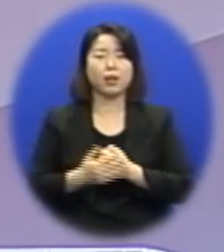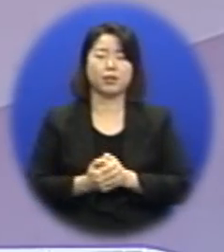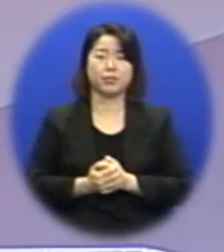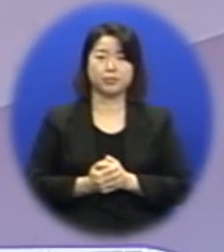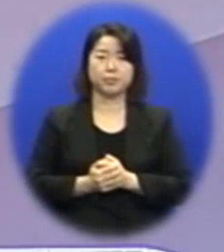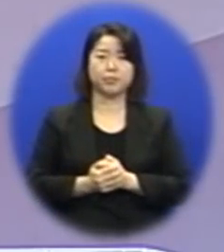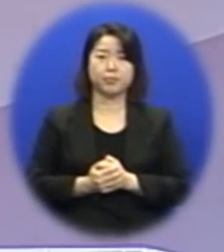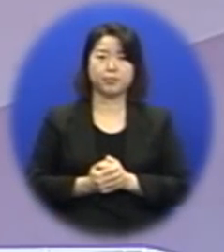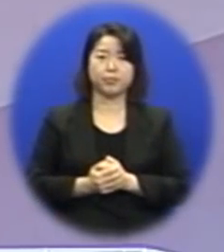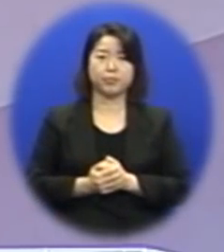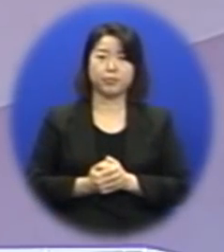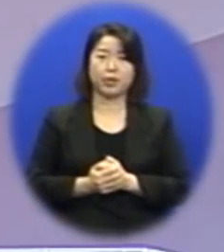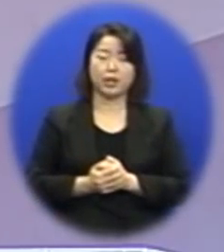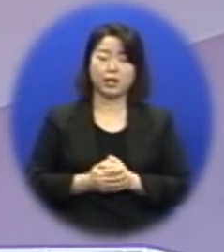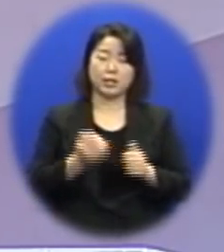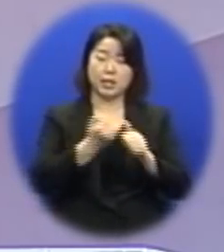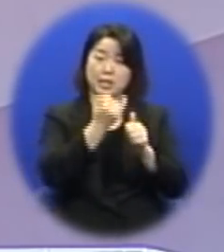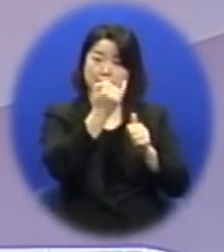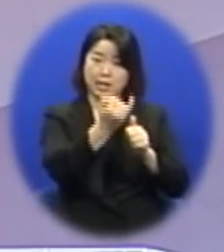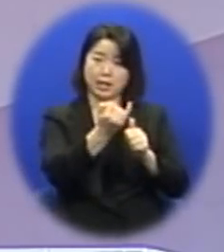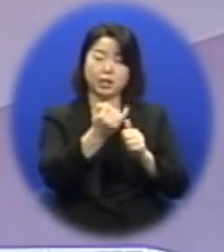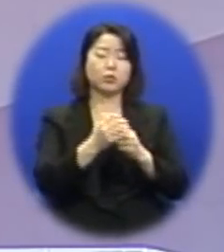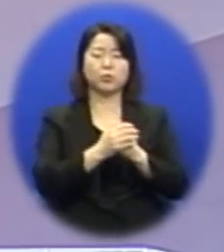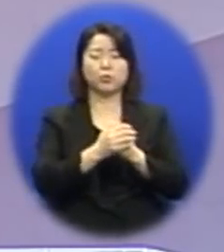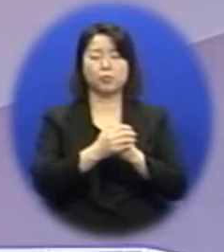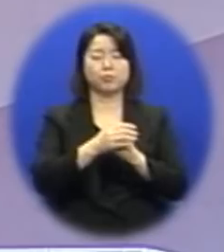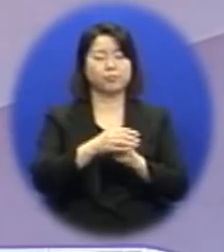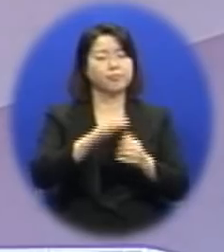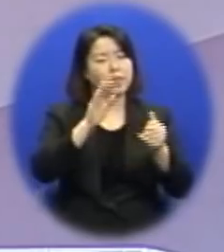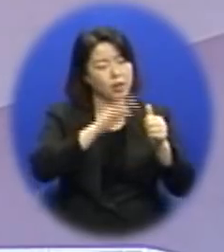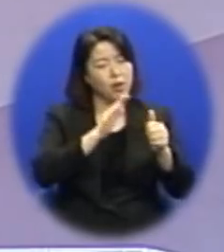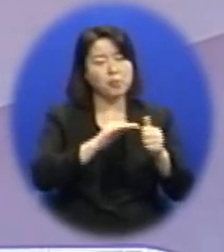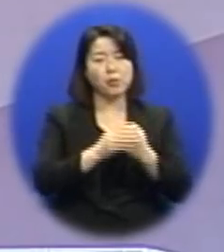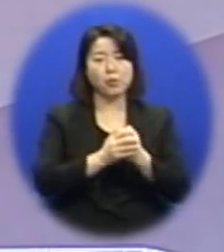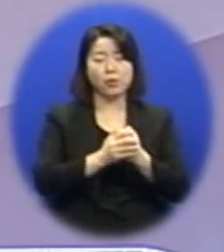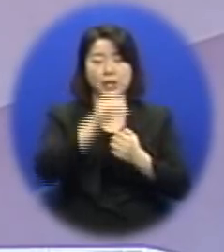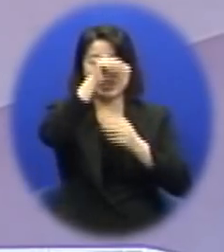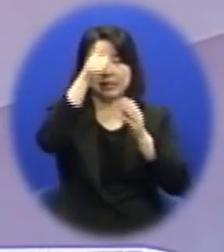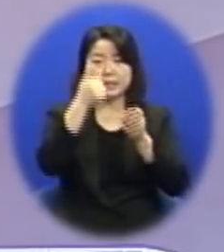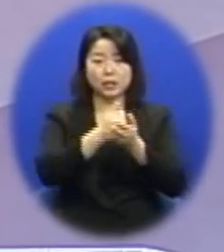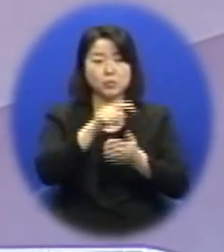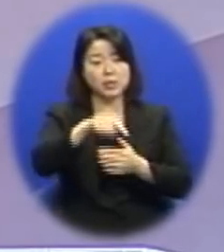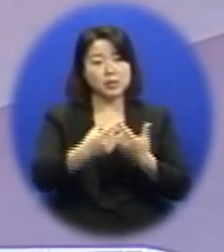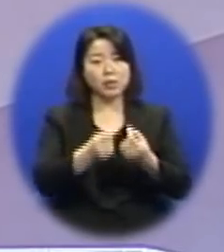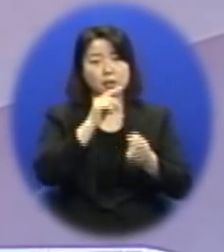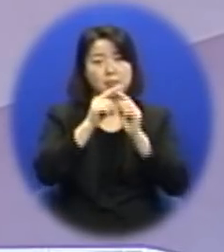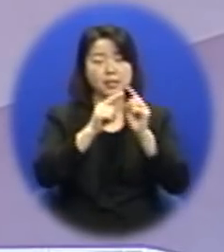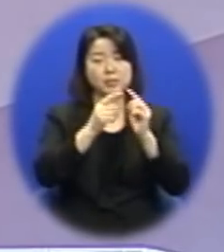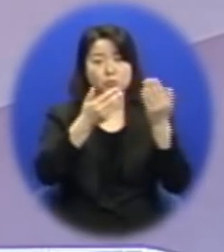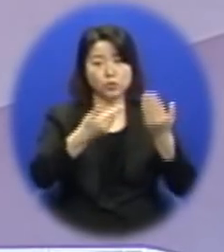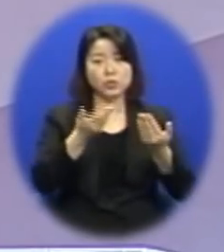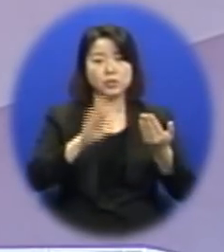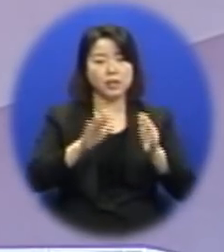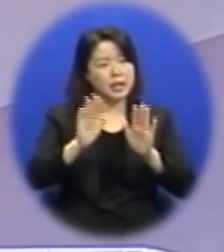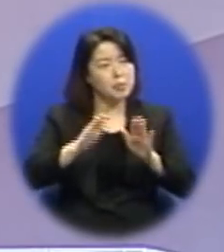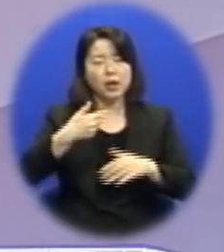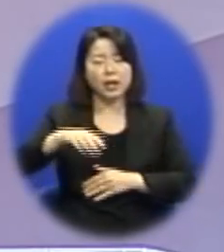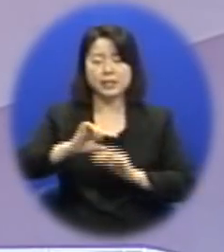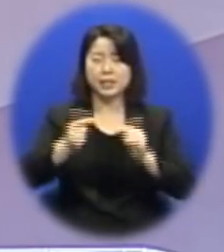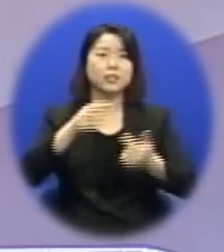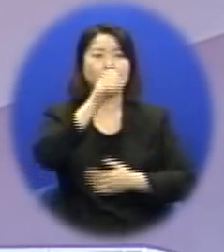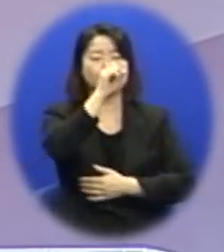될까 아내도 사모님도 막아요 여보 장로님들이 이렇게까지 말씀하는데 이번만큼은 가지 않는게